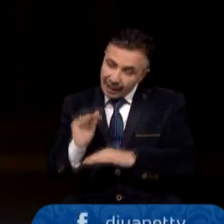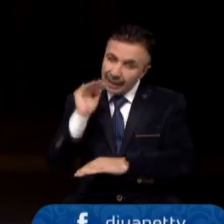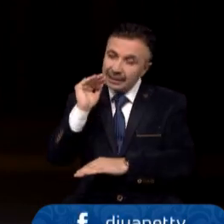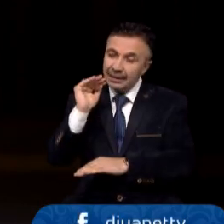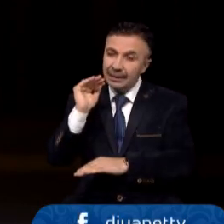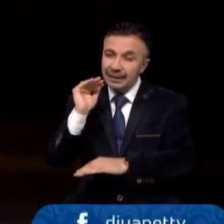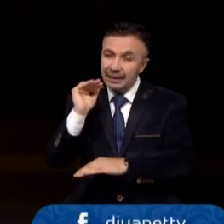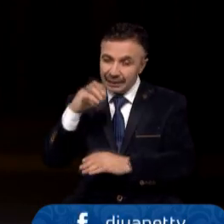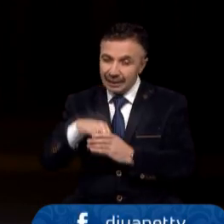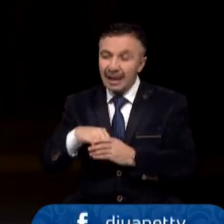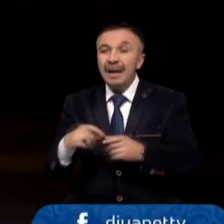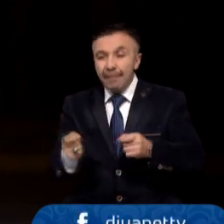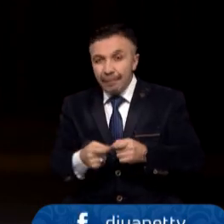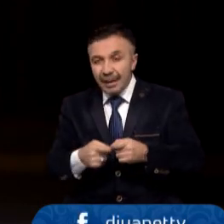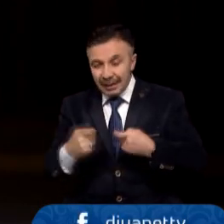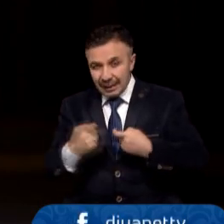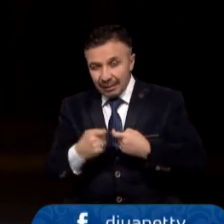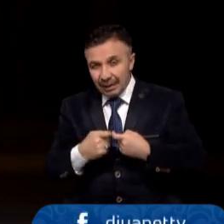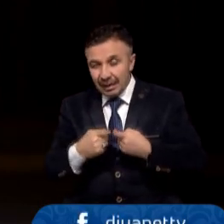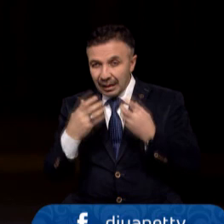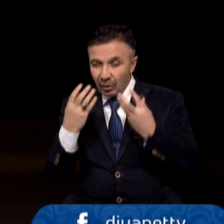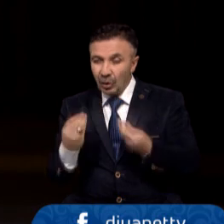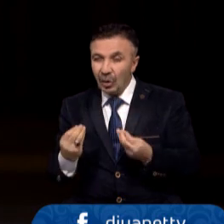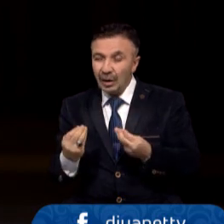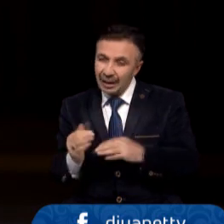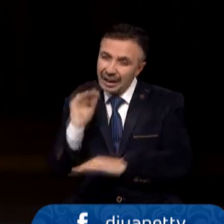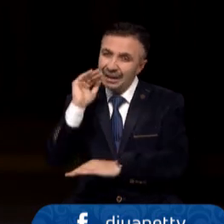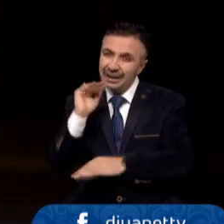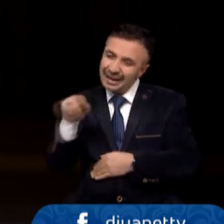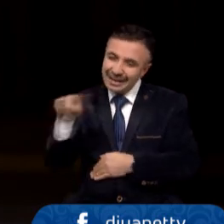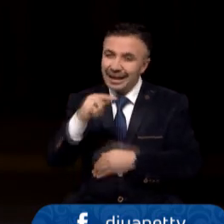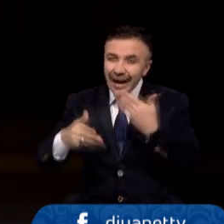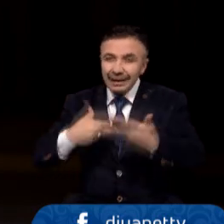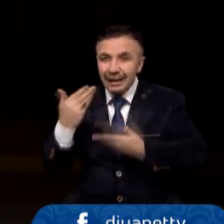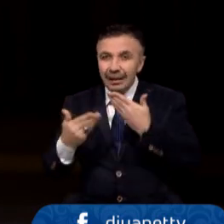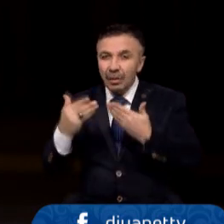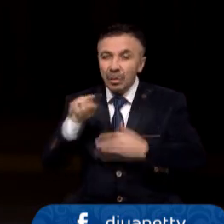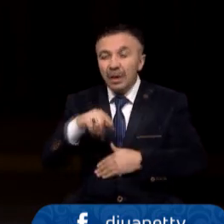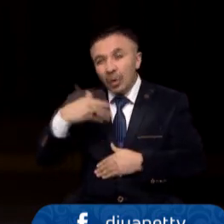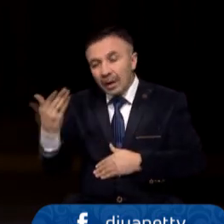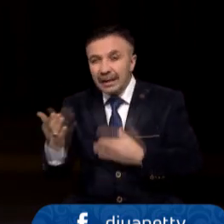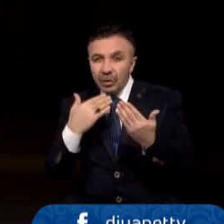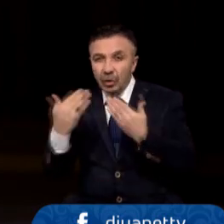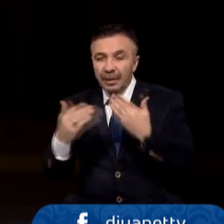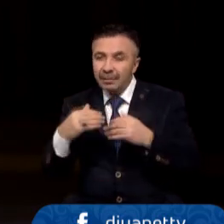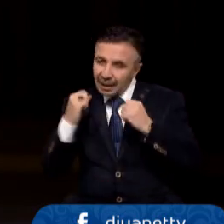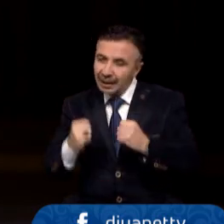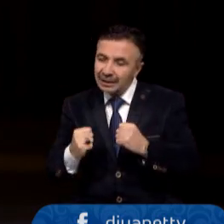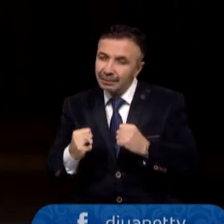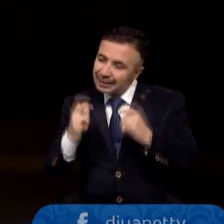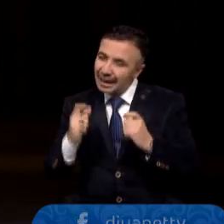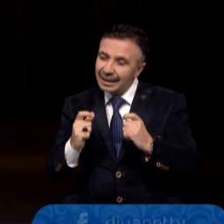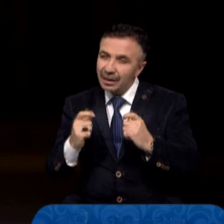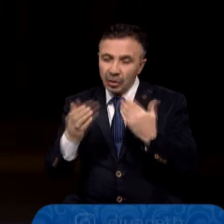hayatını ve Medine hayatımda da Bedir a kadar olan kısmını sizlere aktardık bundan sonraki